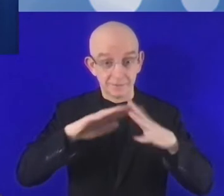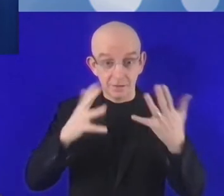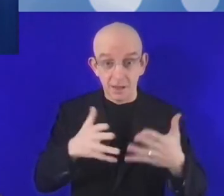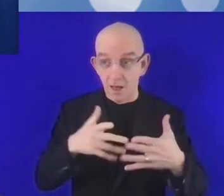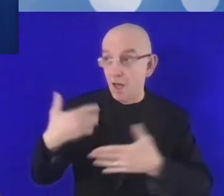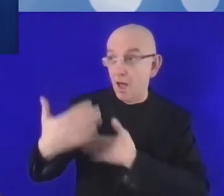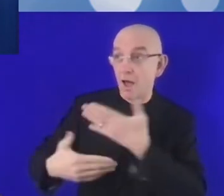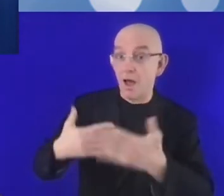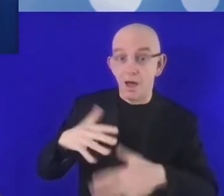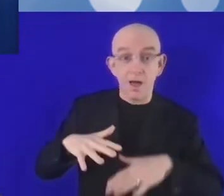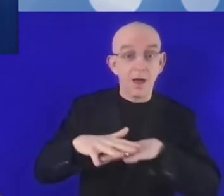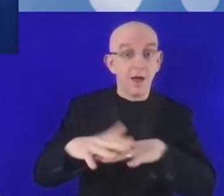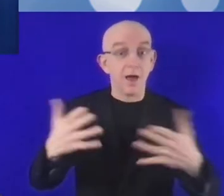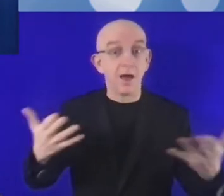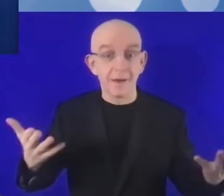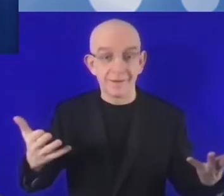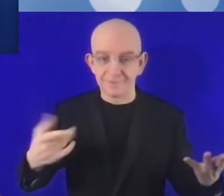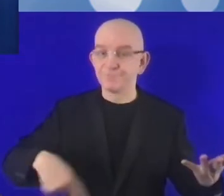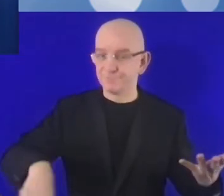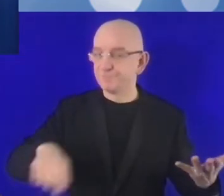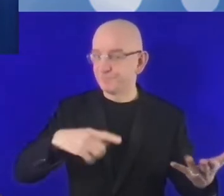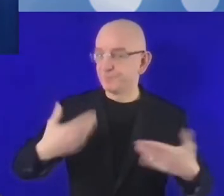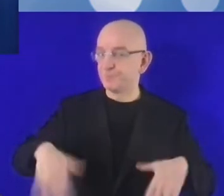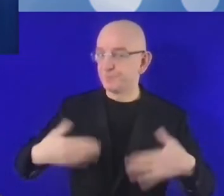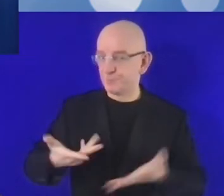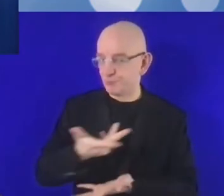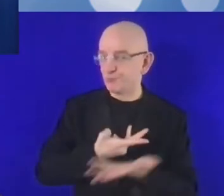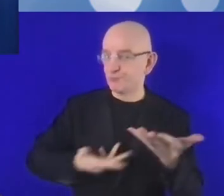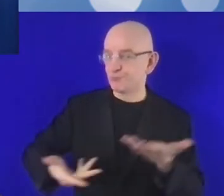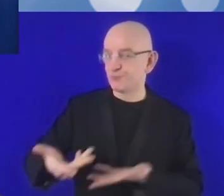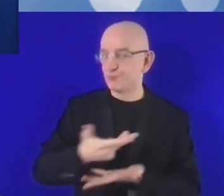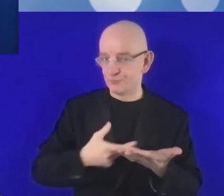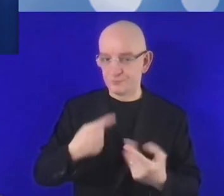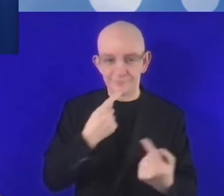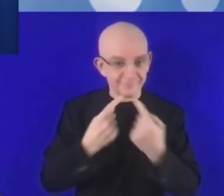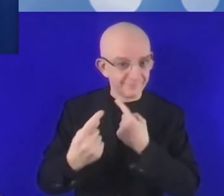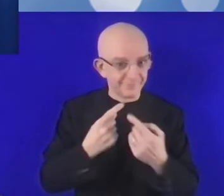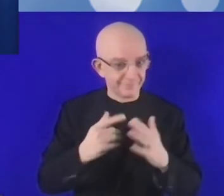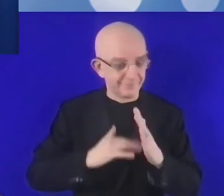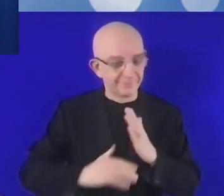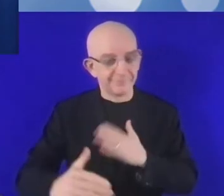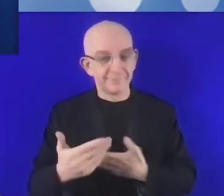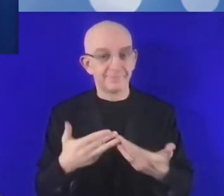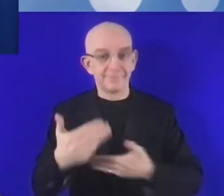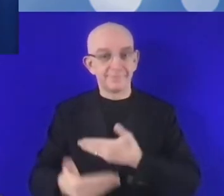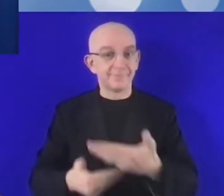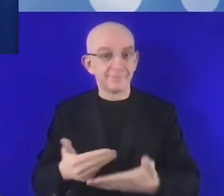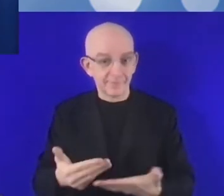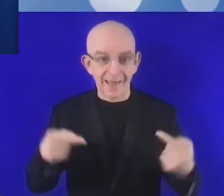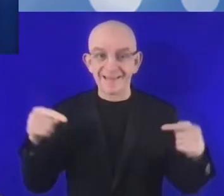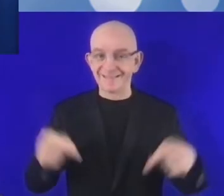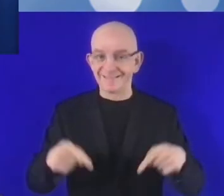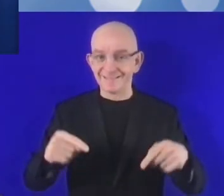dernière limite de notre univers ? Voilà des questions que je pense intéressantes et